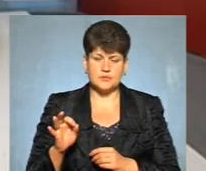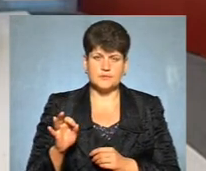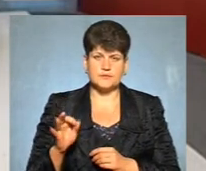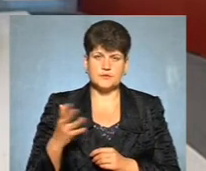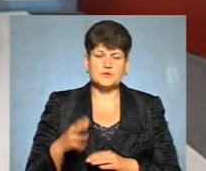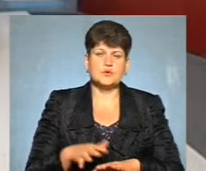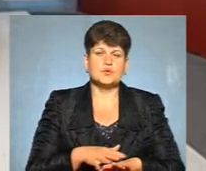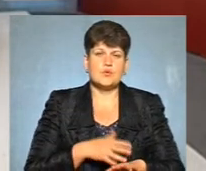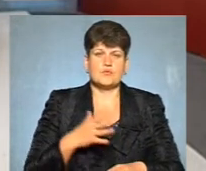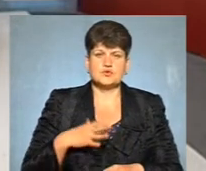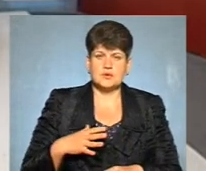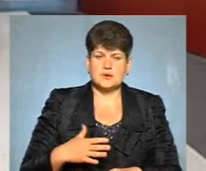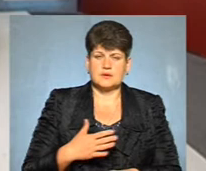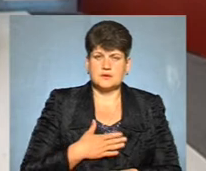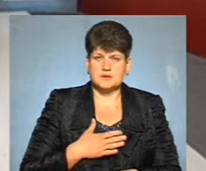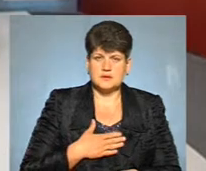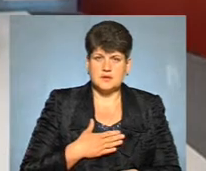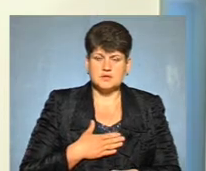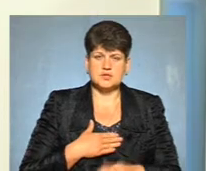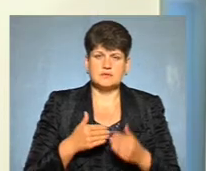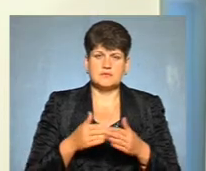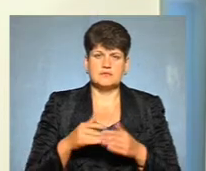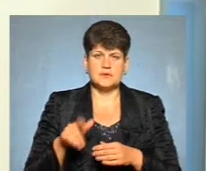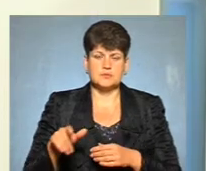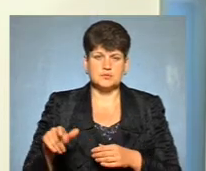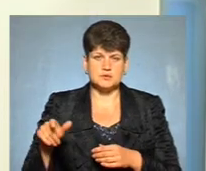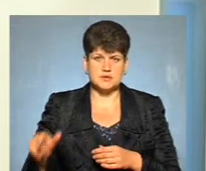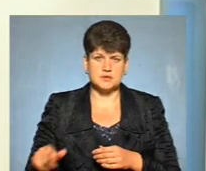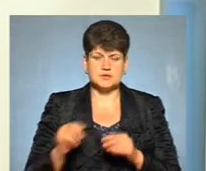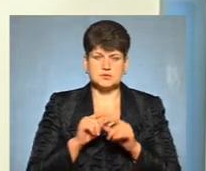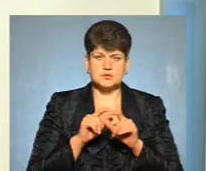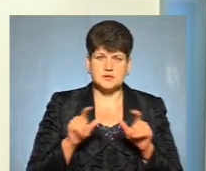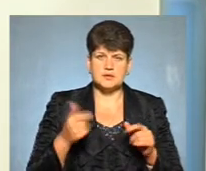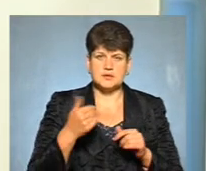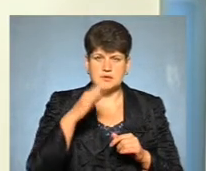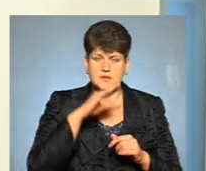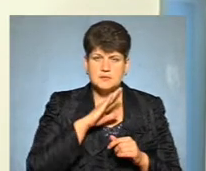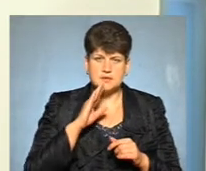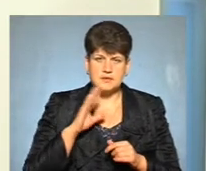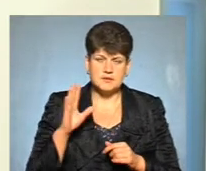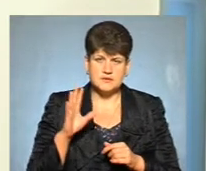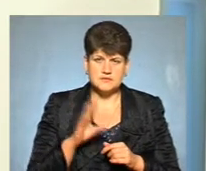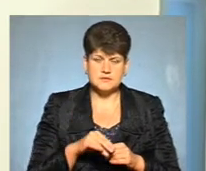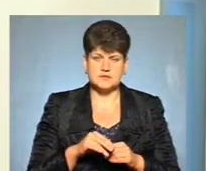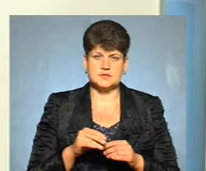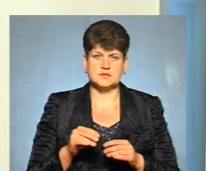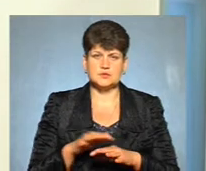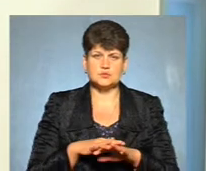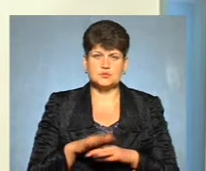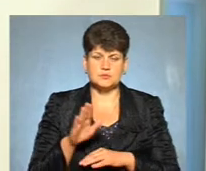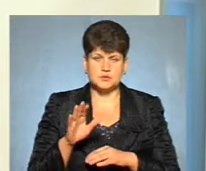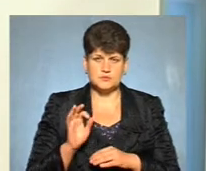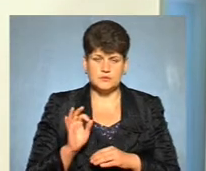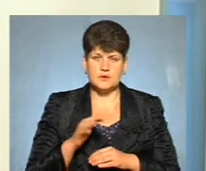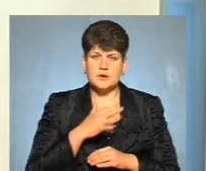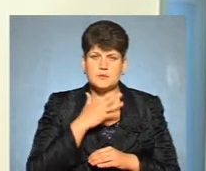вже довго чекали наші випускники закладів загальної середньої освіти, їхні батьки та в цілому педагогічна громадськість і суспільство.